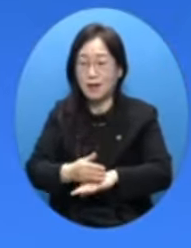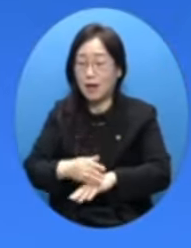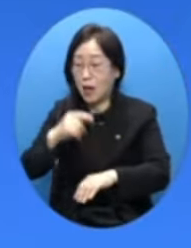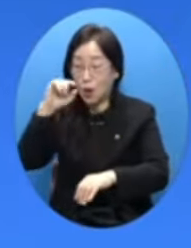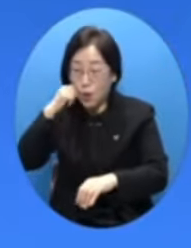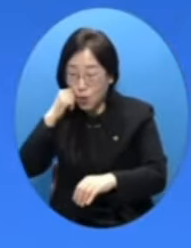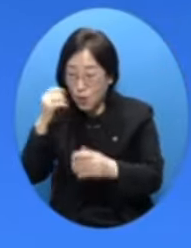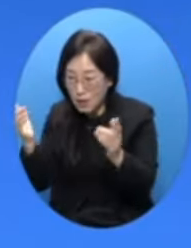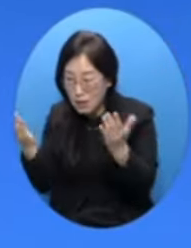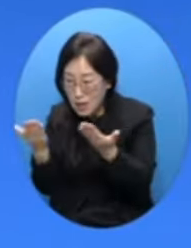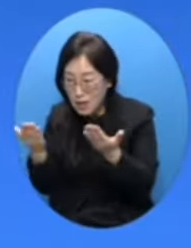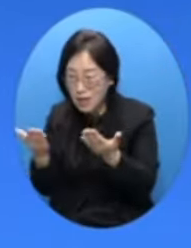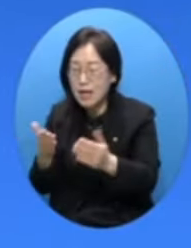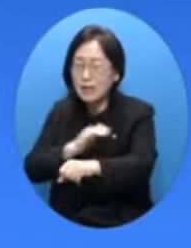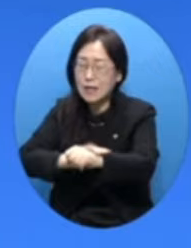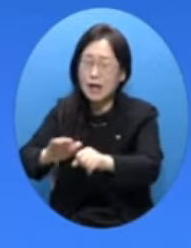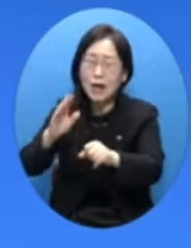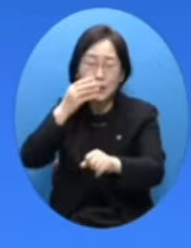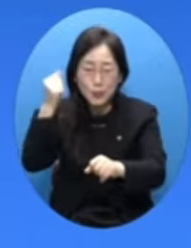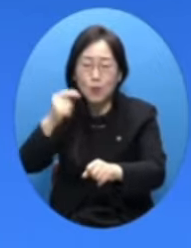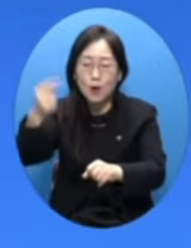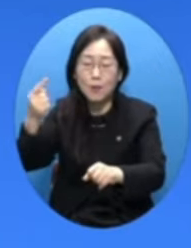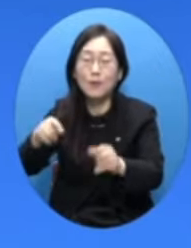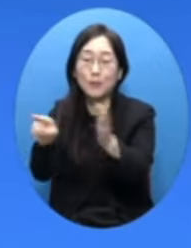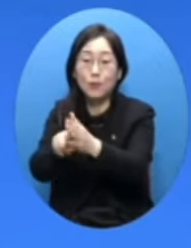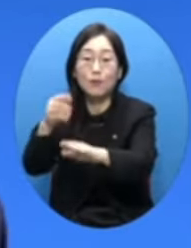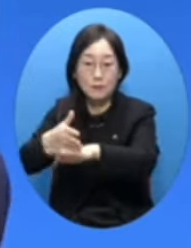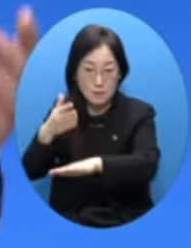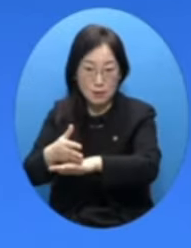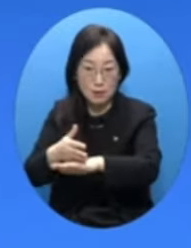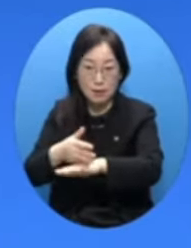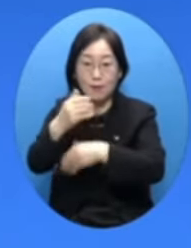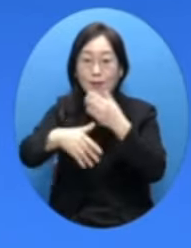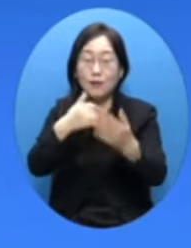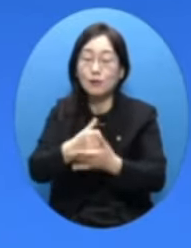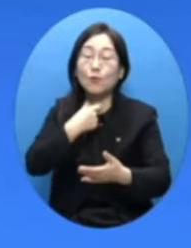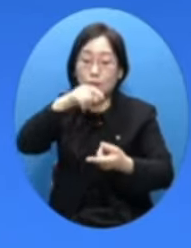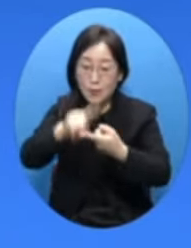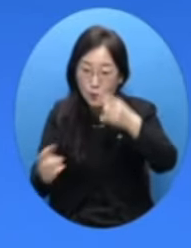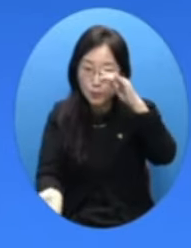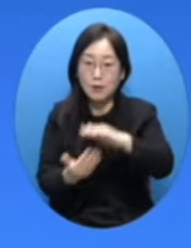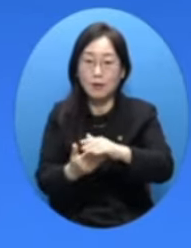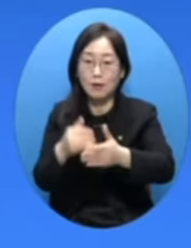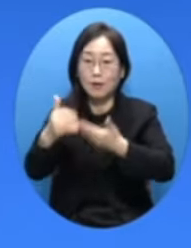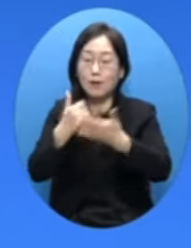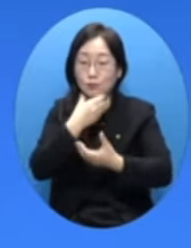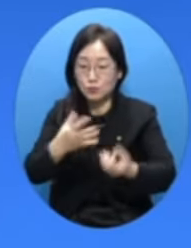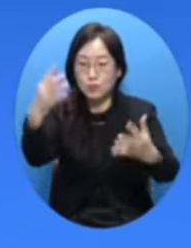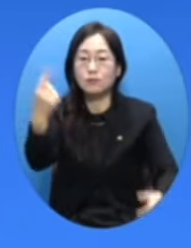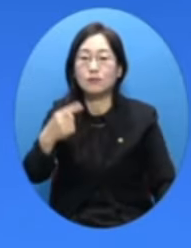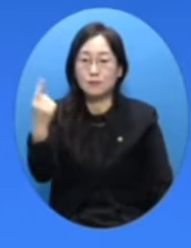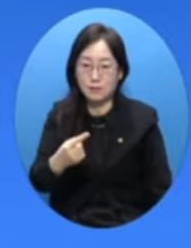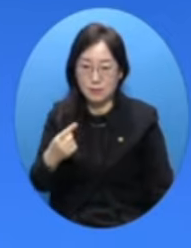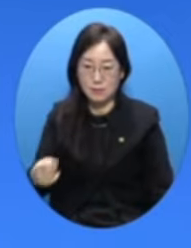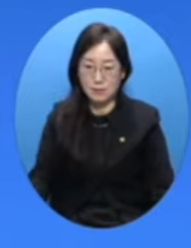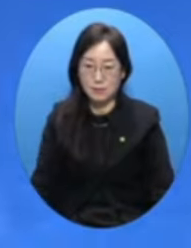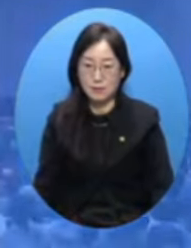어려운 일을 만나면 이것이 잘될 것이니 믿고 감사하면 이것이 하나님의 뜻을 이루는 것이 되고 하나님의 축복이 임하게 되는